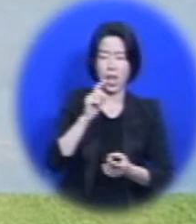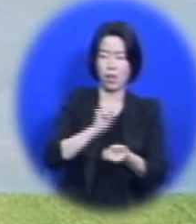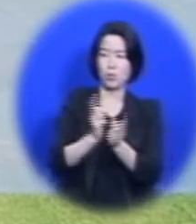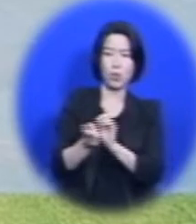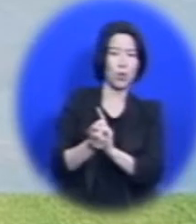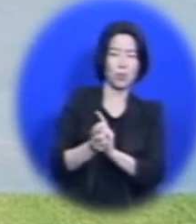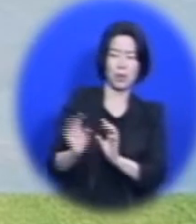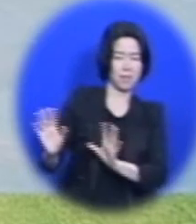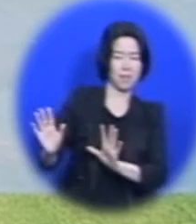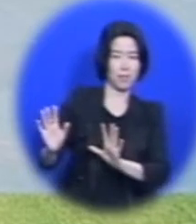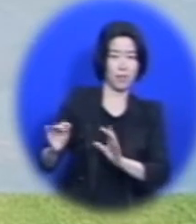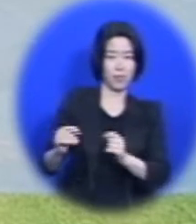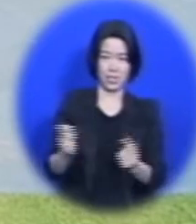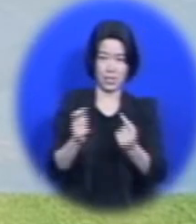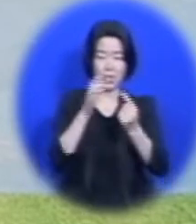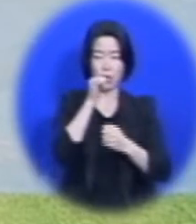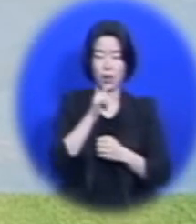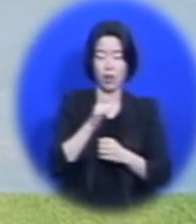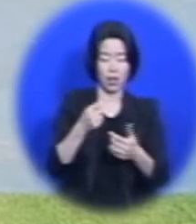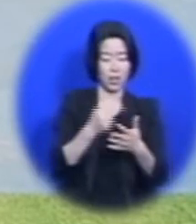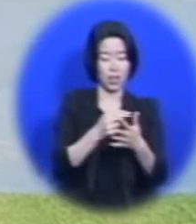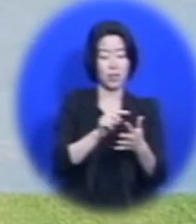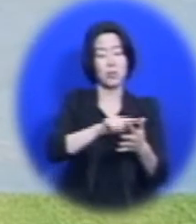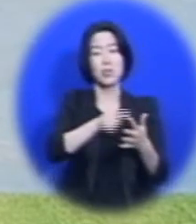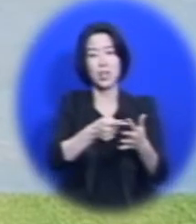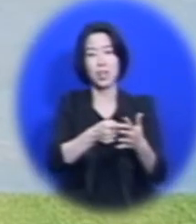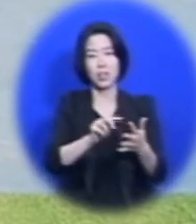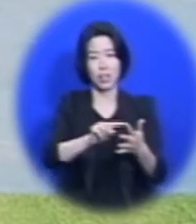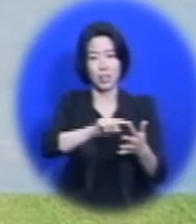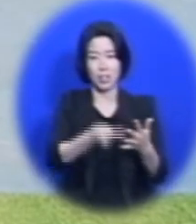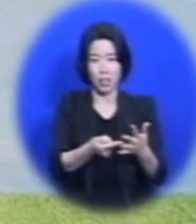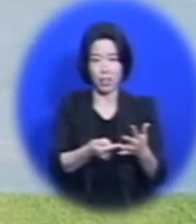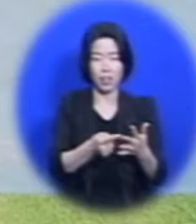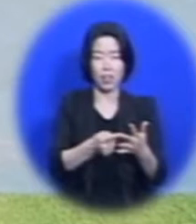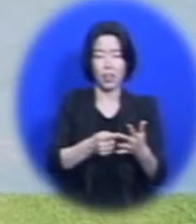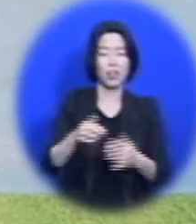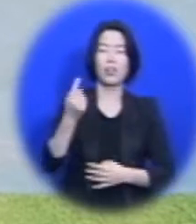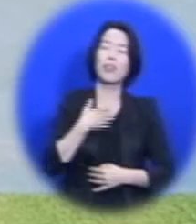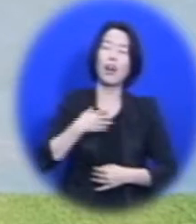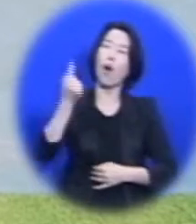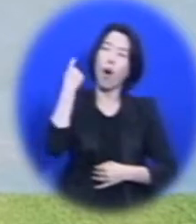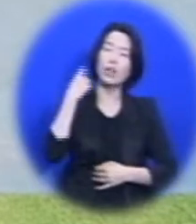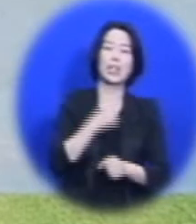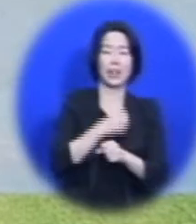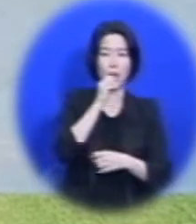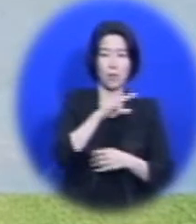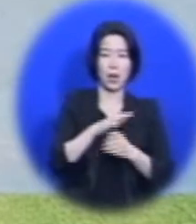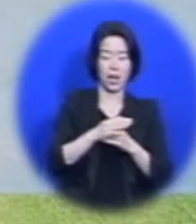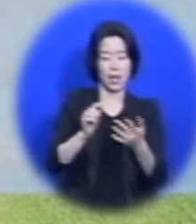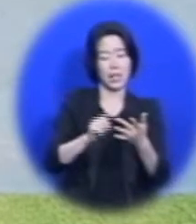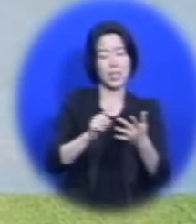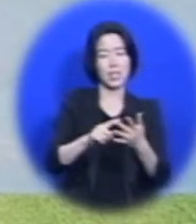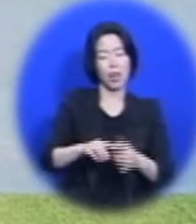하니까. 큰아들은 오늘은 둘째가 할 차례라고 그러고, 둘째는 자기는 어제 했다고 그러고, 셋째는 너무